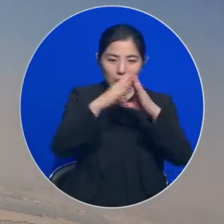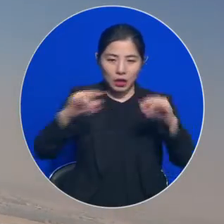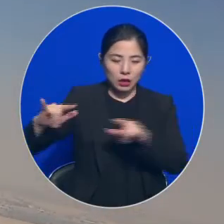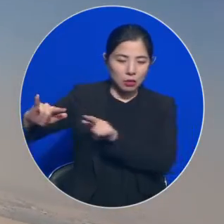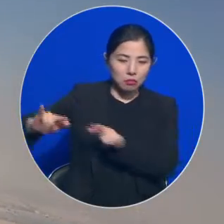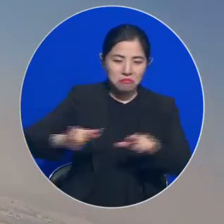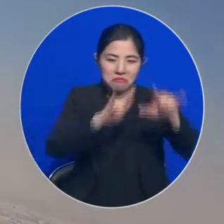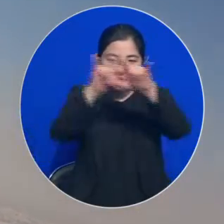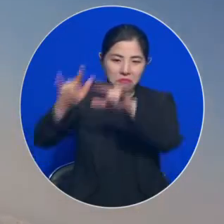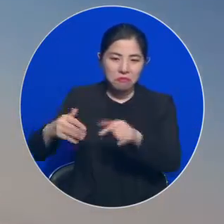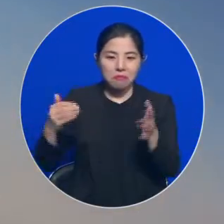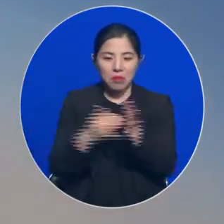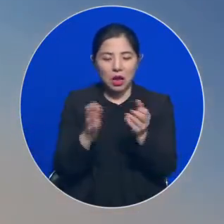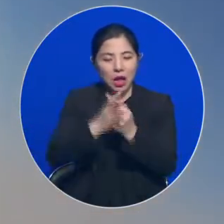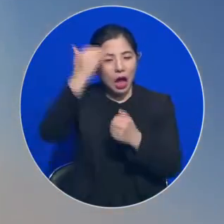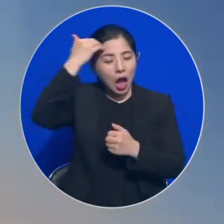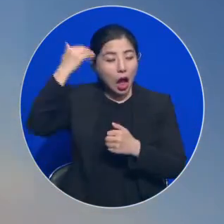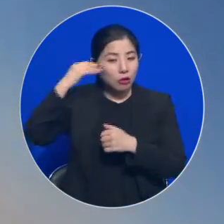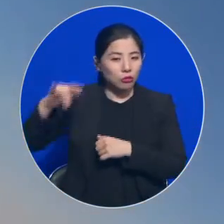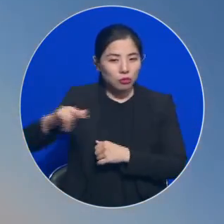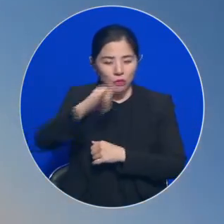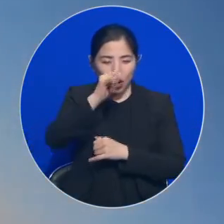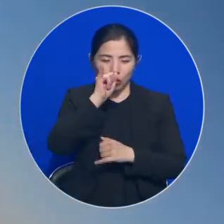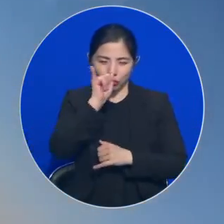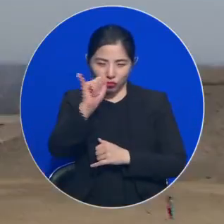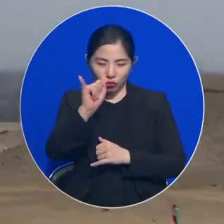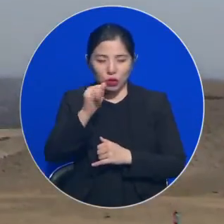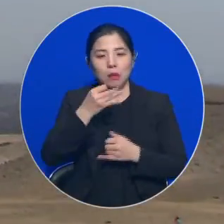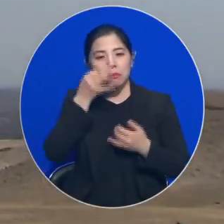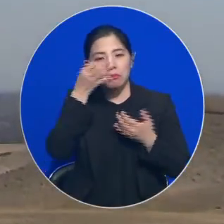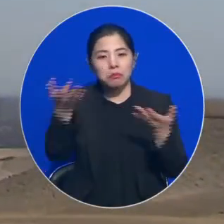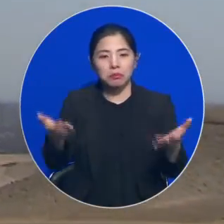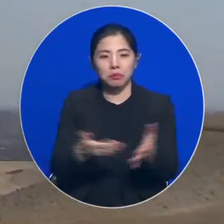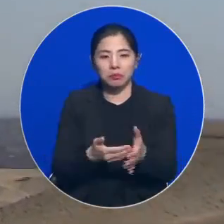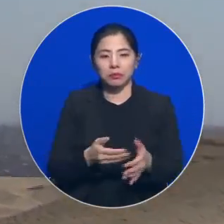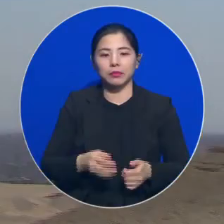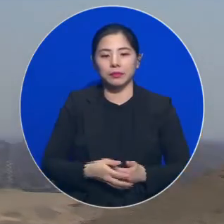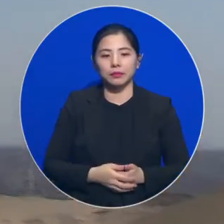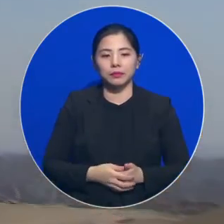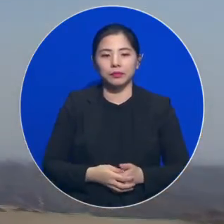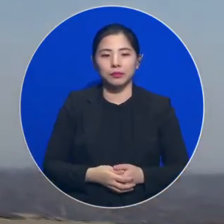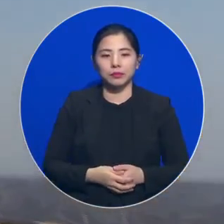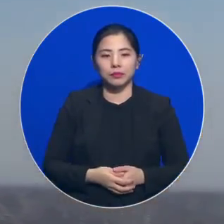선보이면서 국산 항공기의 우수성을 널리 알렸습니다. KTV 김연아입니다.